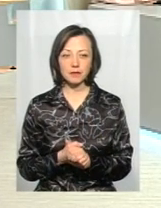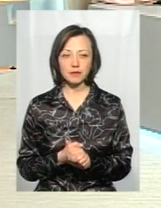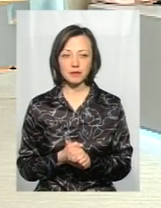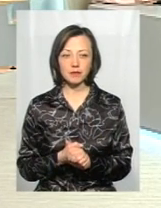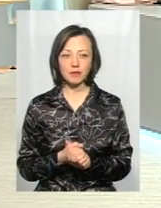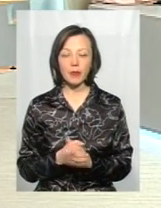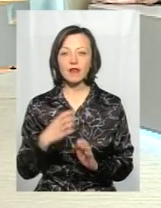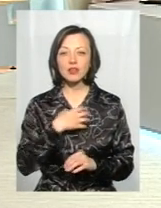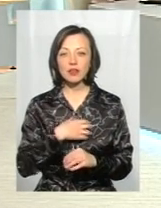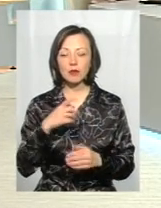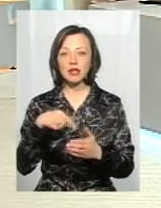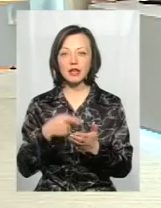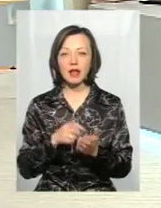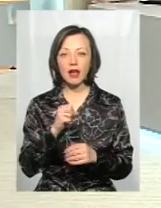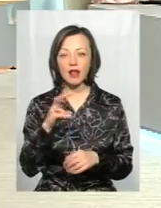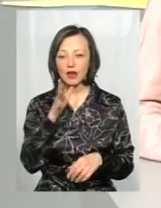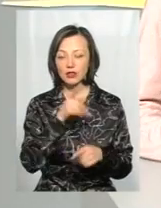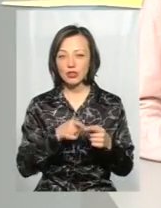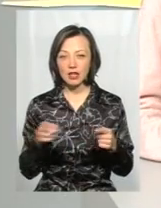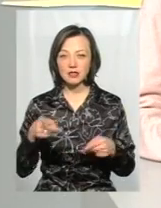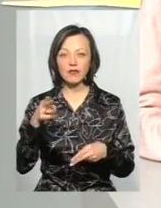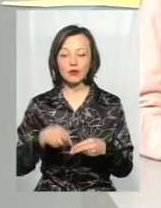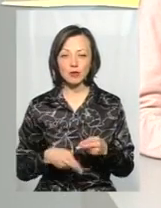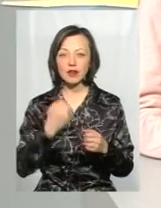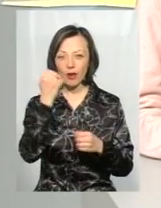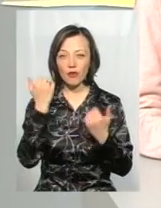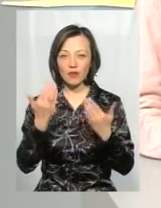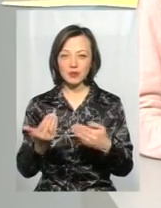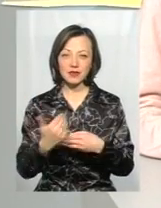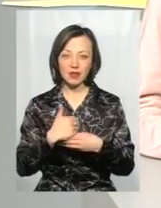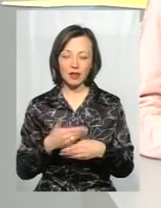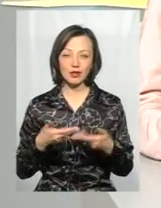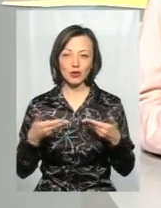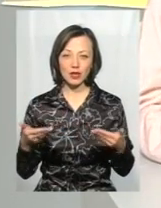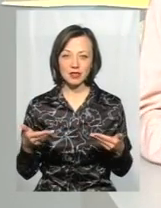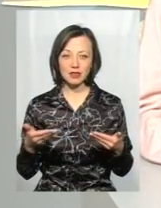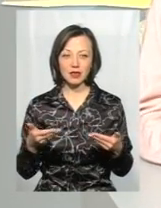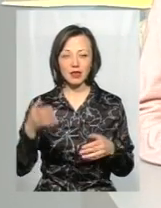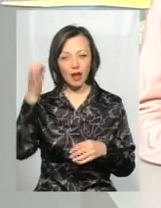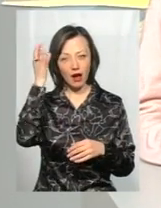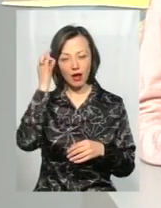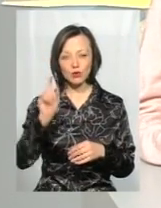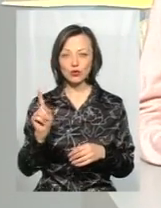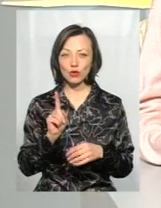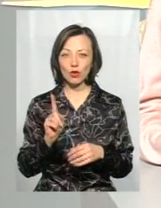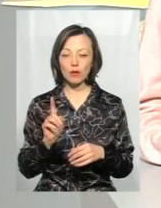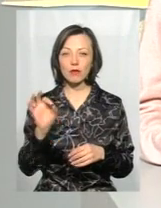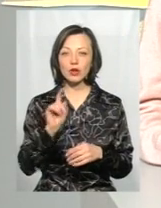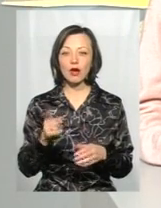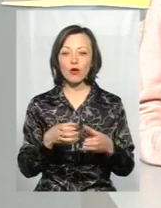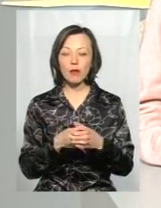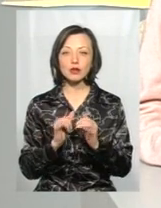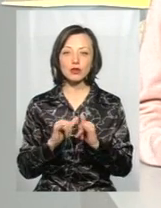Це насправді важливе питання, але час у нас вже вичерпано. Я вам дуже дякую, що ви завітали. Нагадую, що про те, як